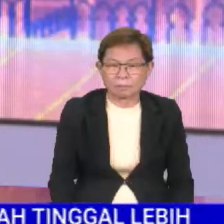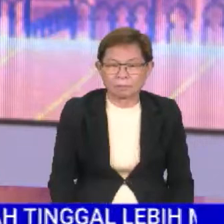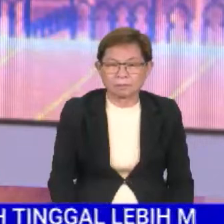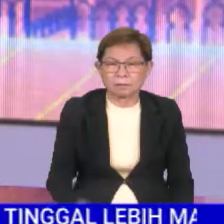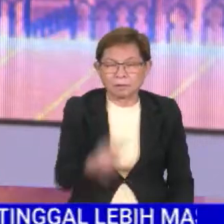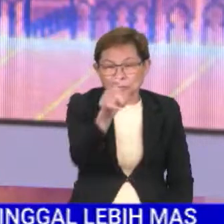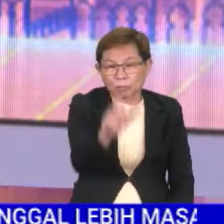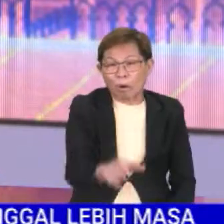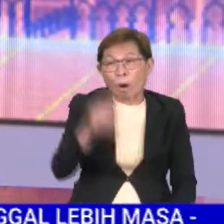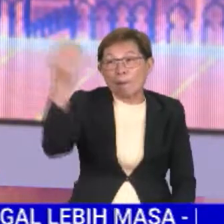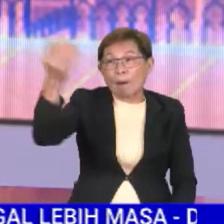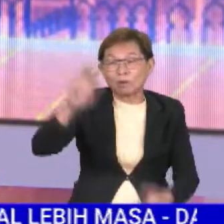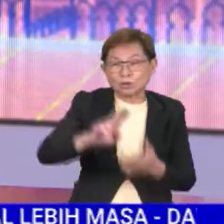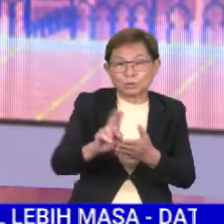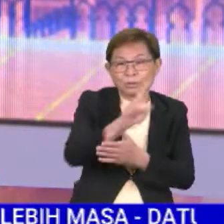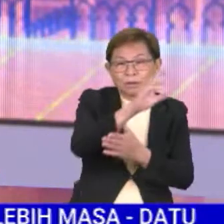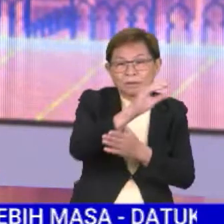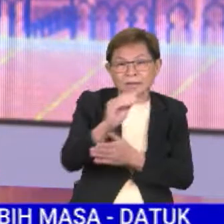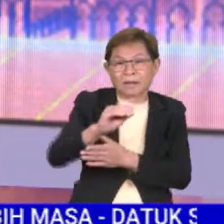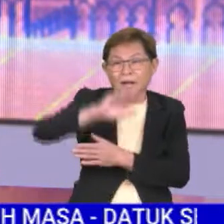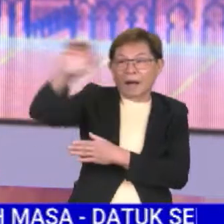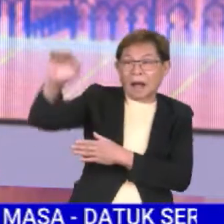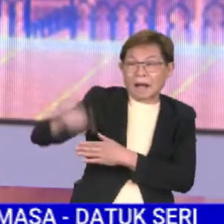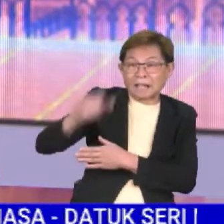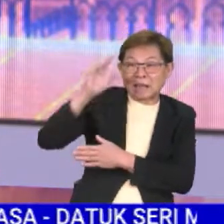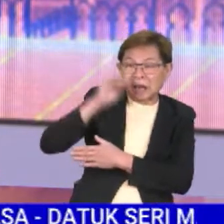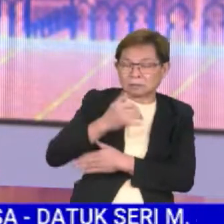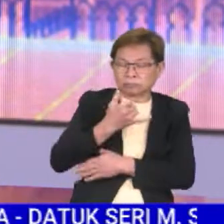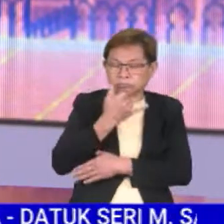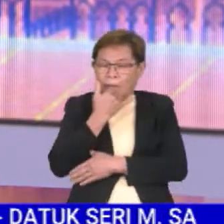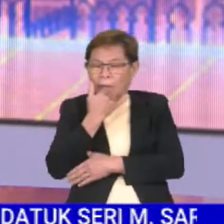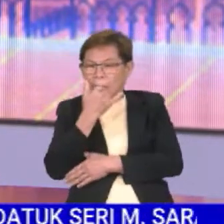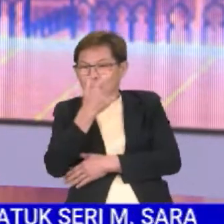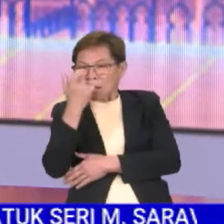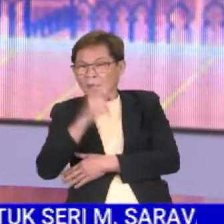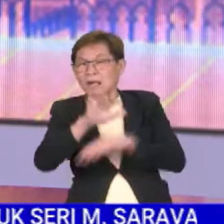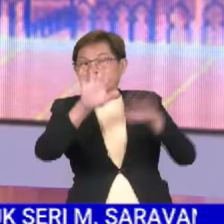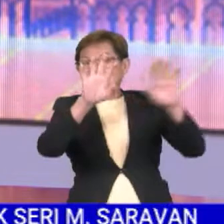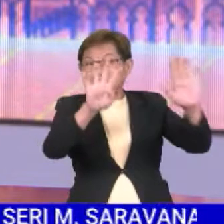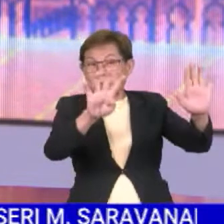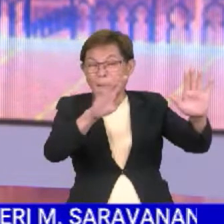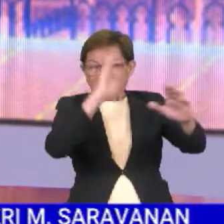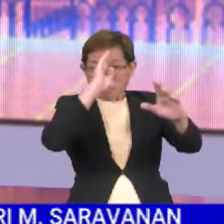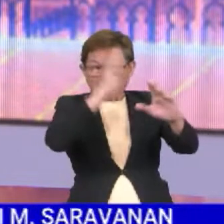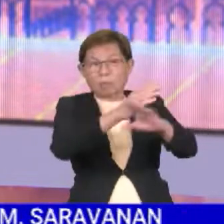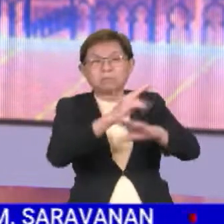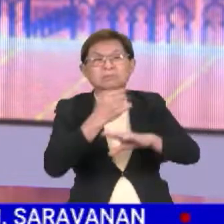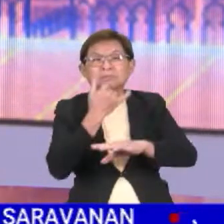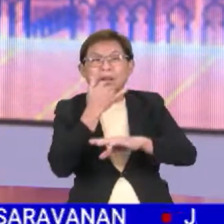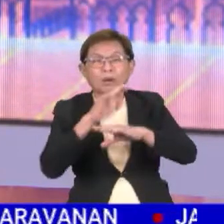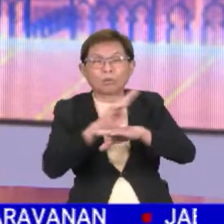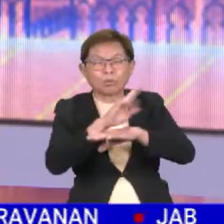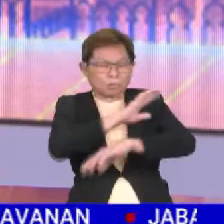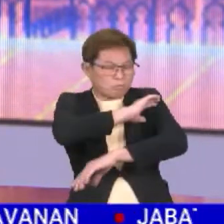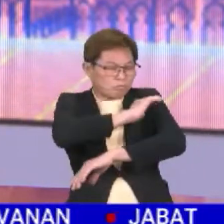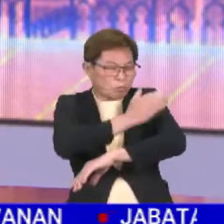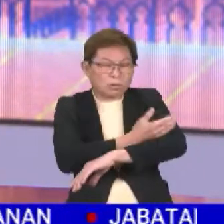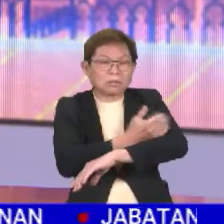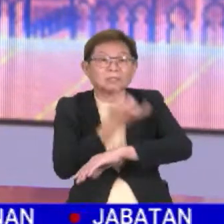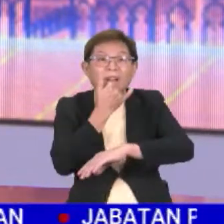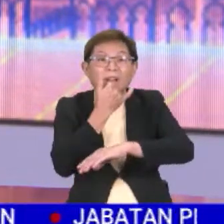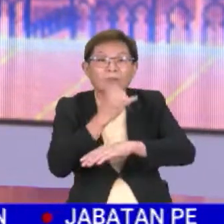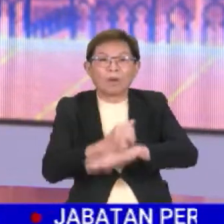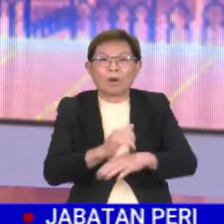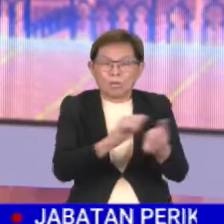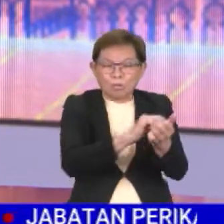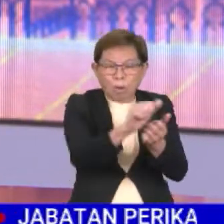Hai seorang pencerah ini pasti dan adik lelakinya didapati bersalah atas 90-an salah guna kuasa masyarakat berkenaan